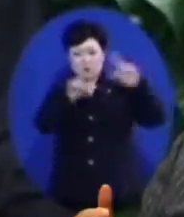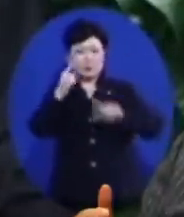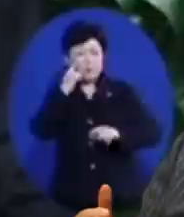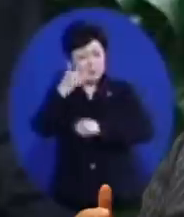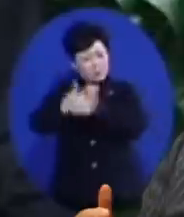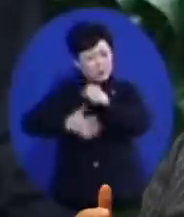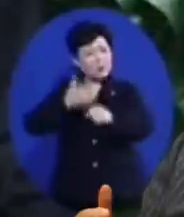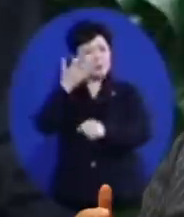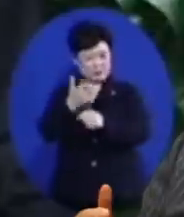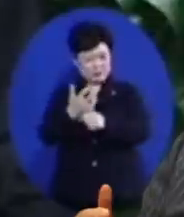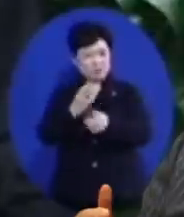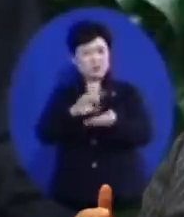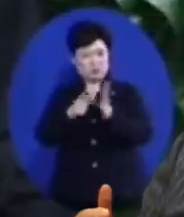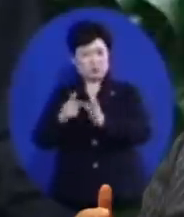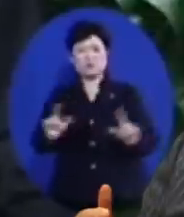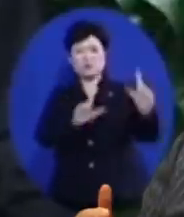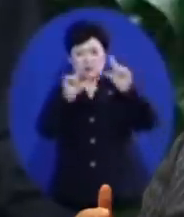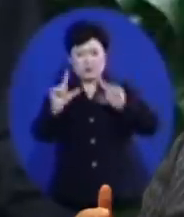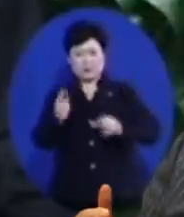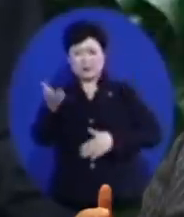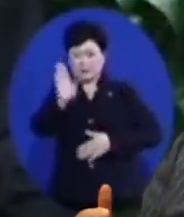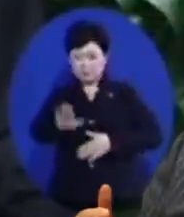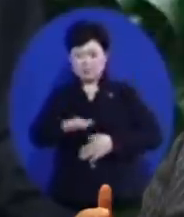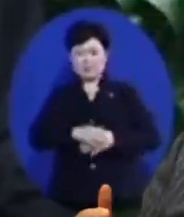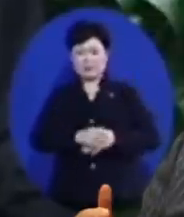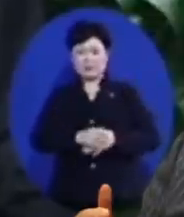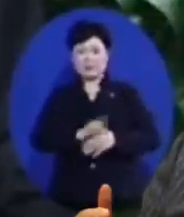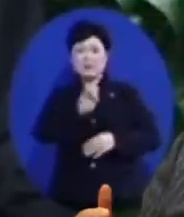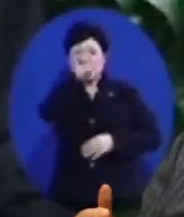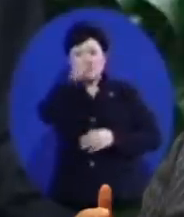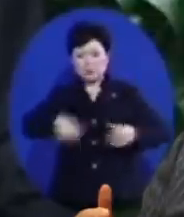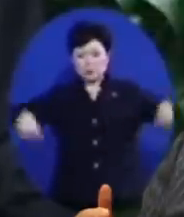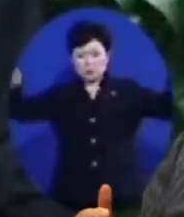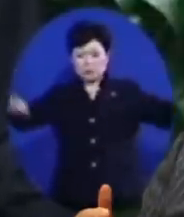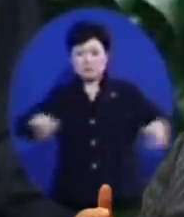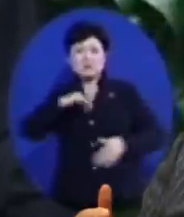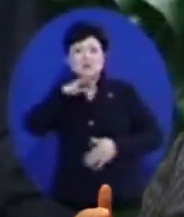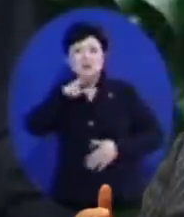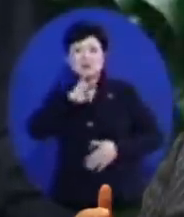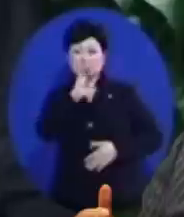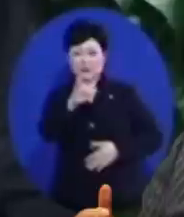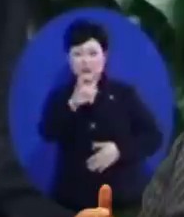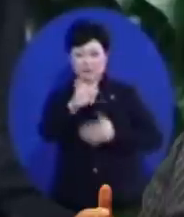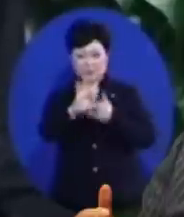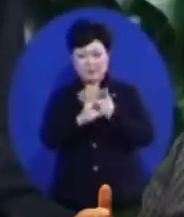80년쯤 삽니다. 그런데 독수리 나이가 40이 되면은